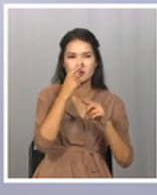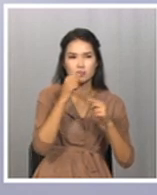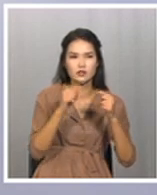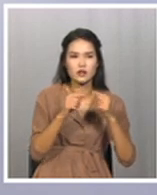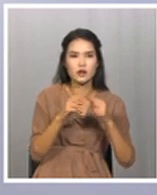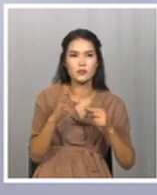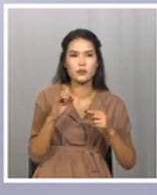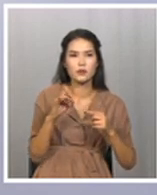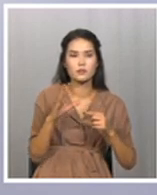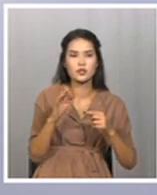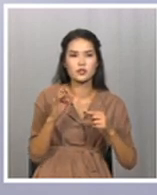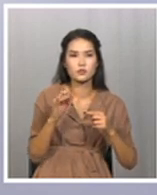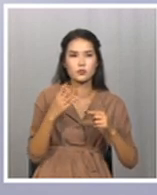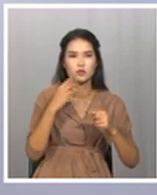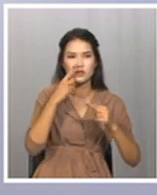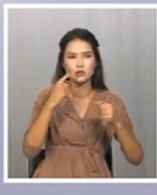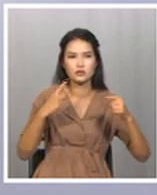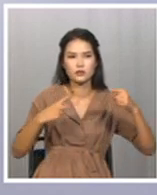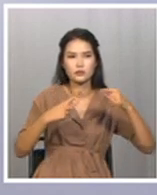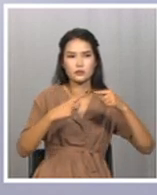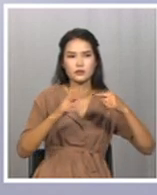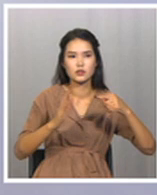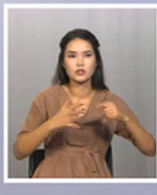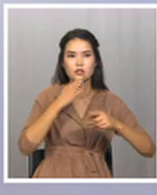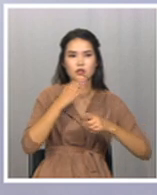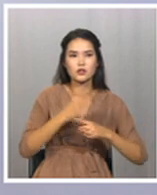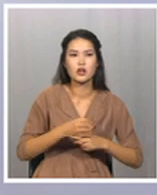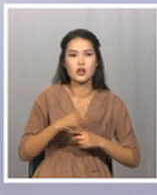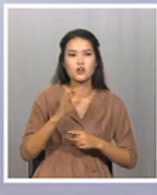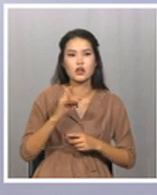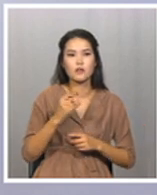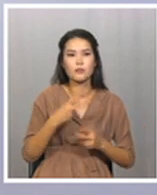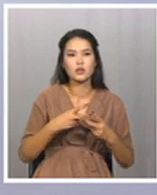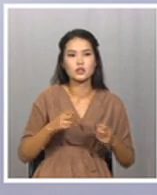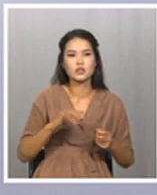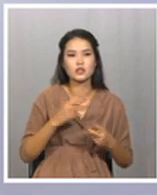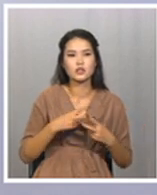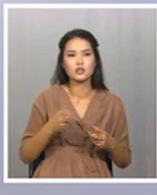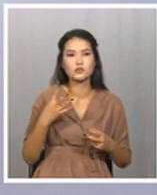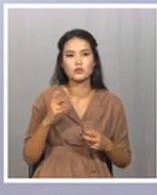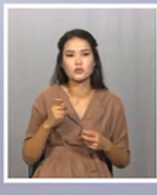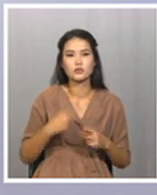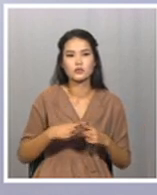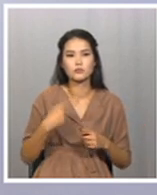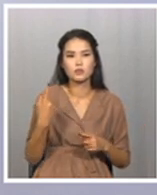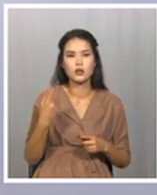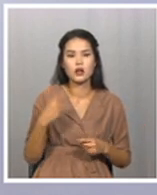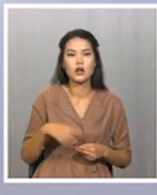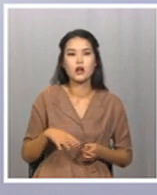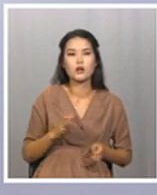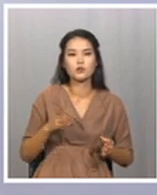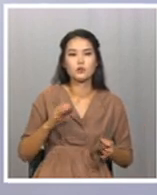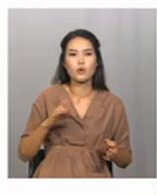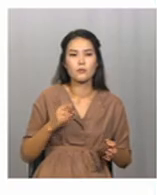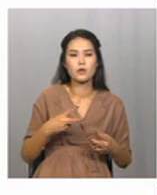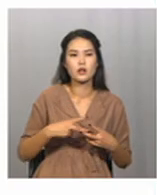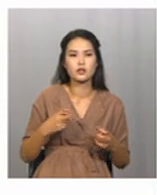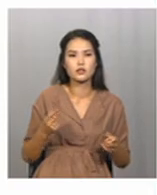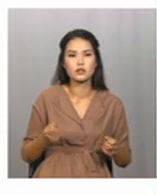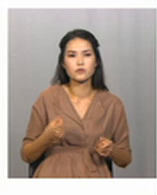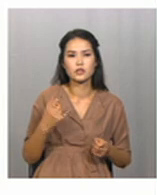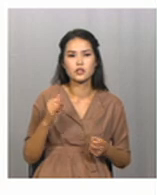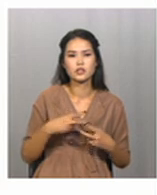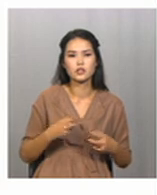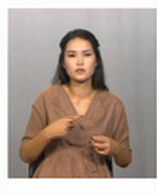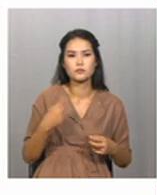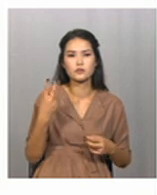орналасқан. Жауабы, жанаманың теңдеуі y тең 4x қосылған 1, ал нормалдың теңдеуі y тең